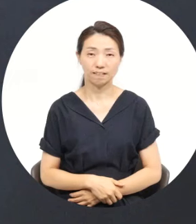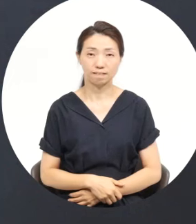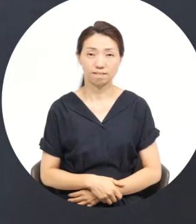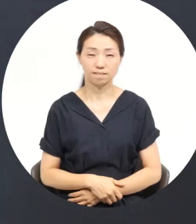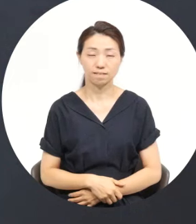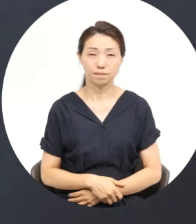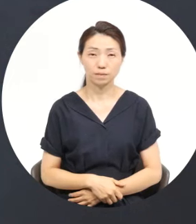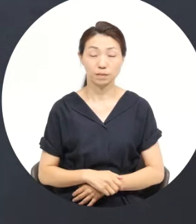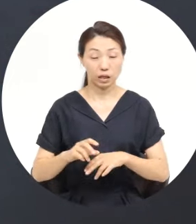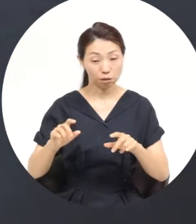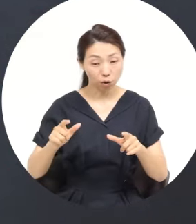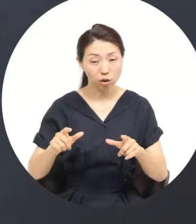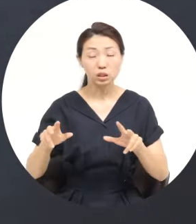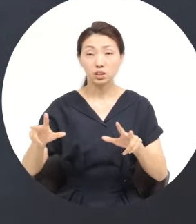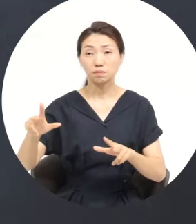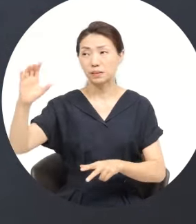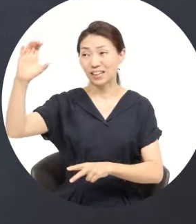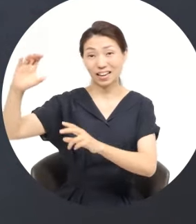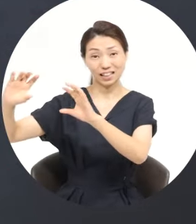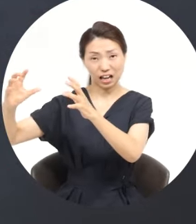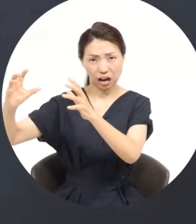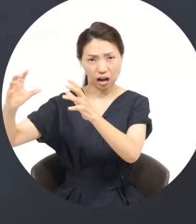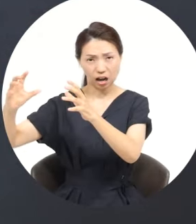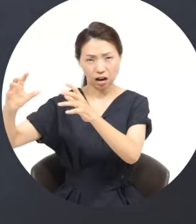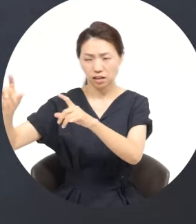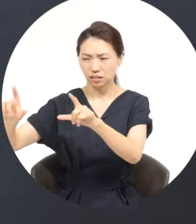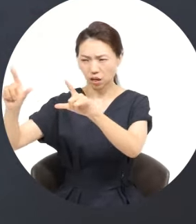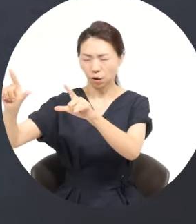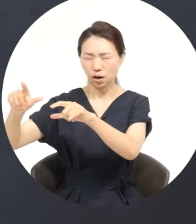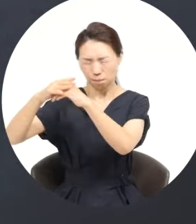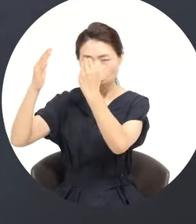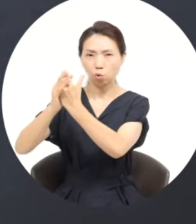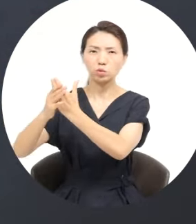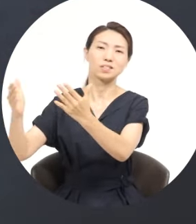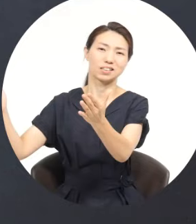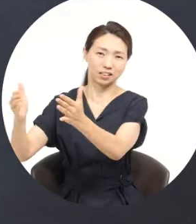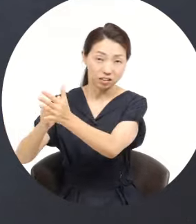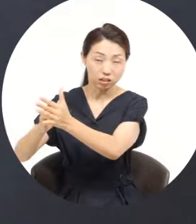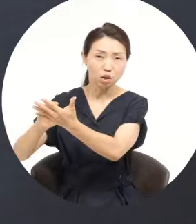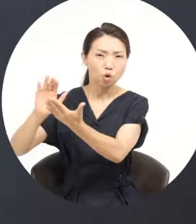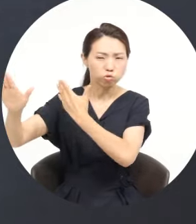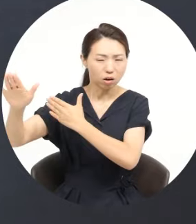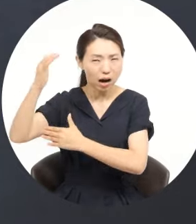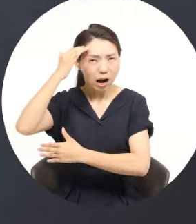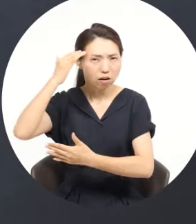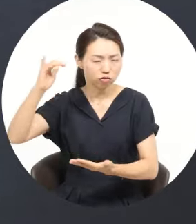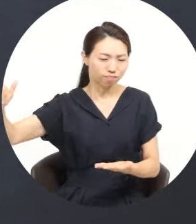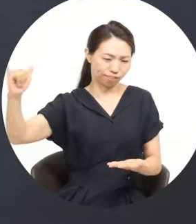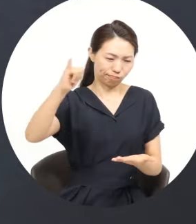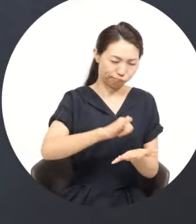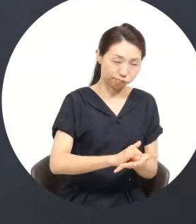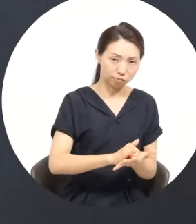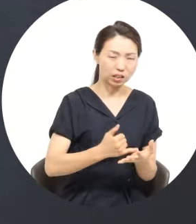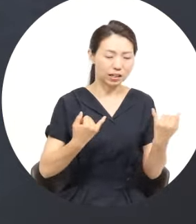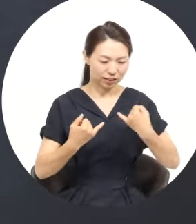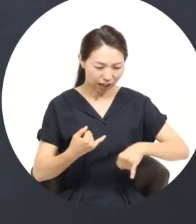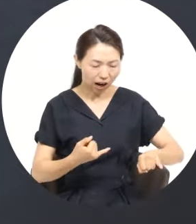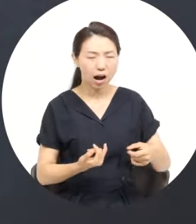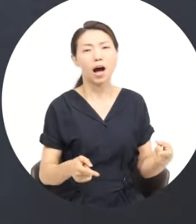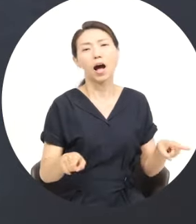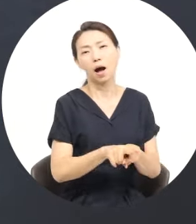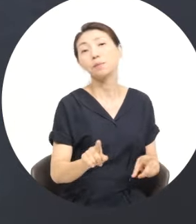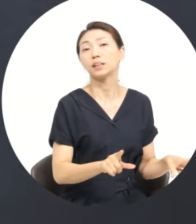바로 미국 저 캐나다 생활을 정리하고 한국으로 와서 아이와 같이